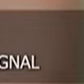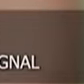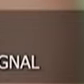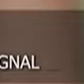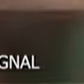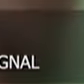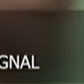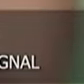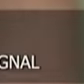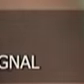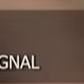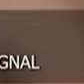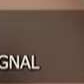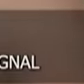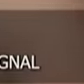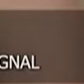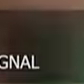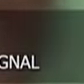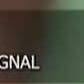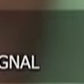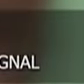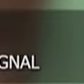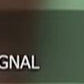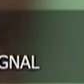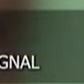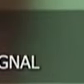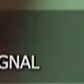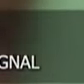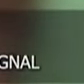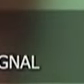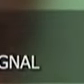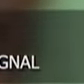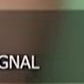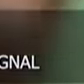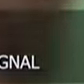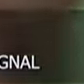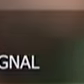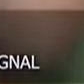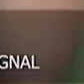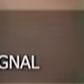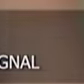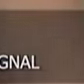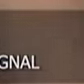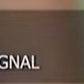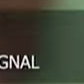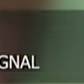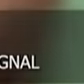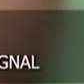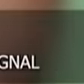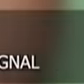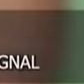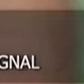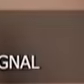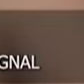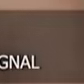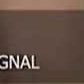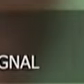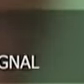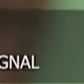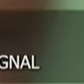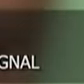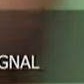Naman ang sumbong nadala, basta't alam yung tamad kay makakasama mo siya. Di ka